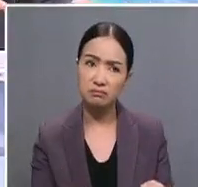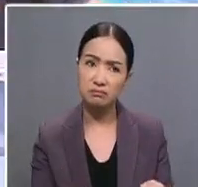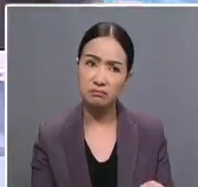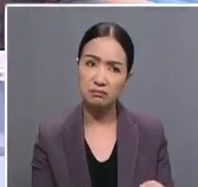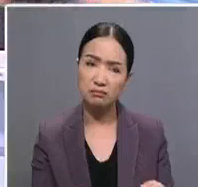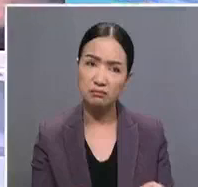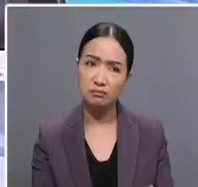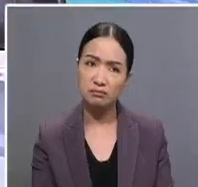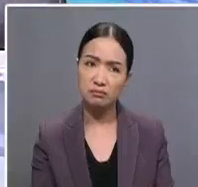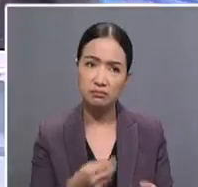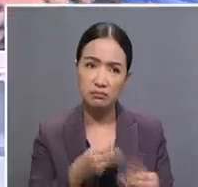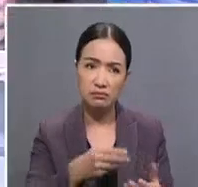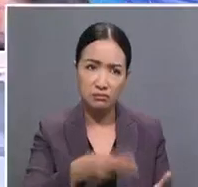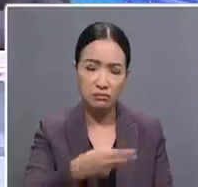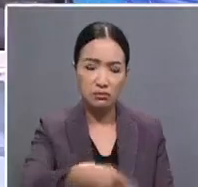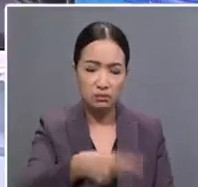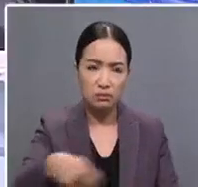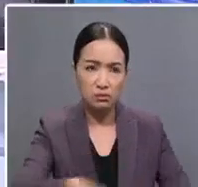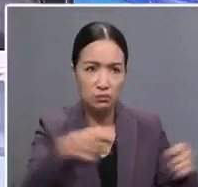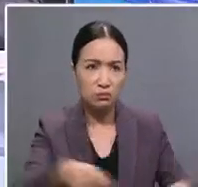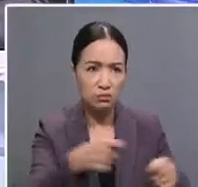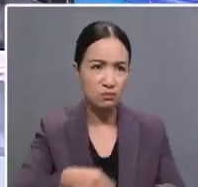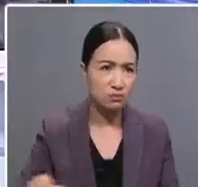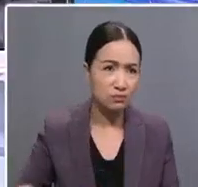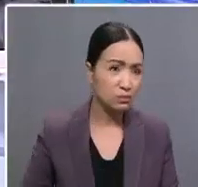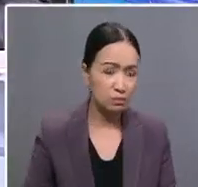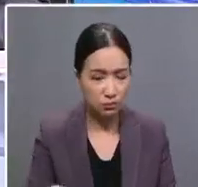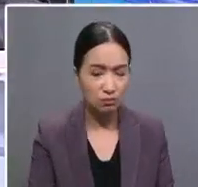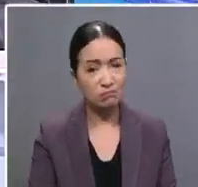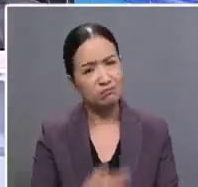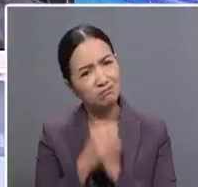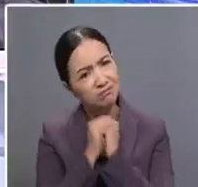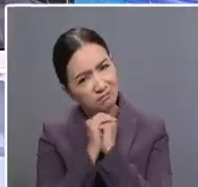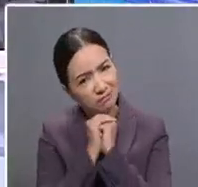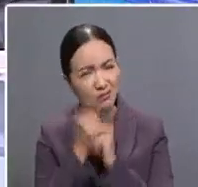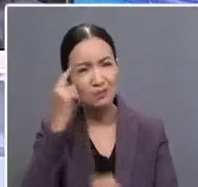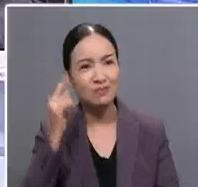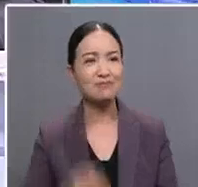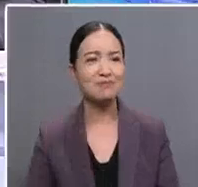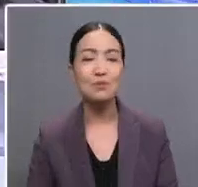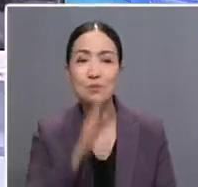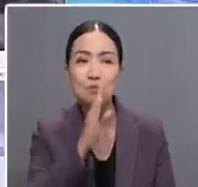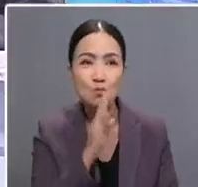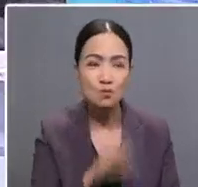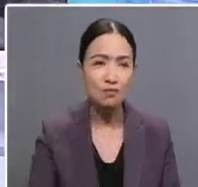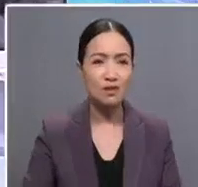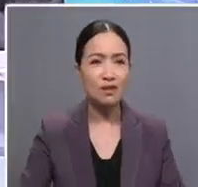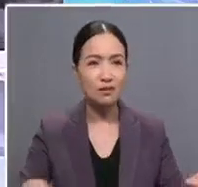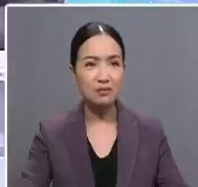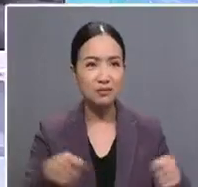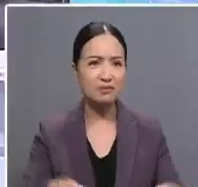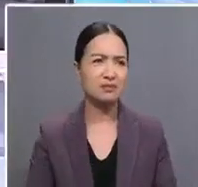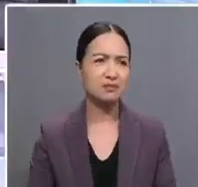เจียวเนี่ยหันไปด้วยหนูวิ่งผ่านมาพอดีสมมตินะจินตนาการล้ำเลิศมากหนูวิ่งผ่านมาแล้วโดดลงไป